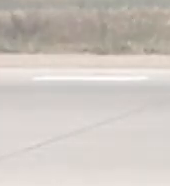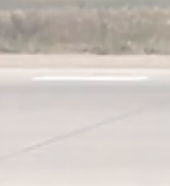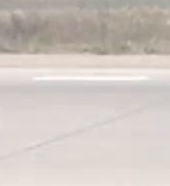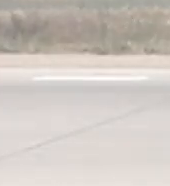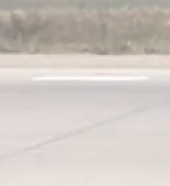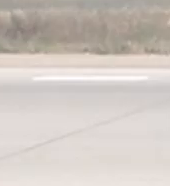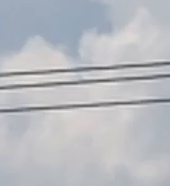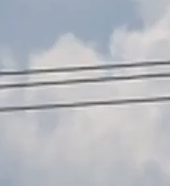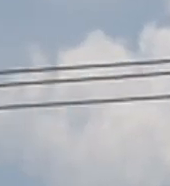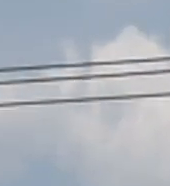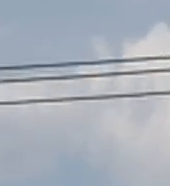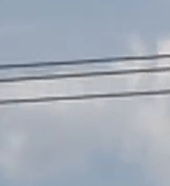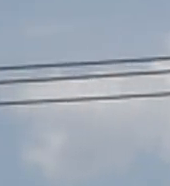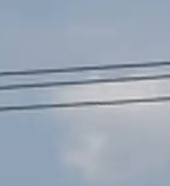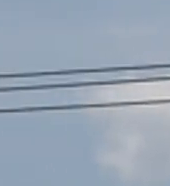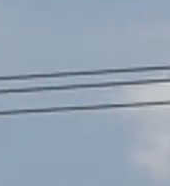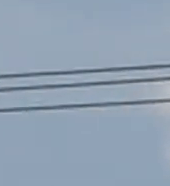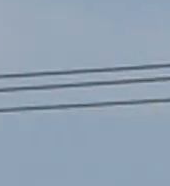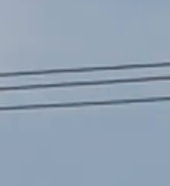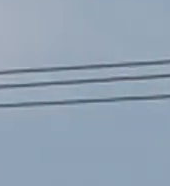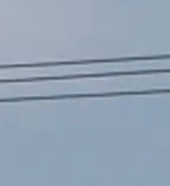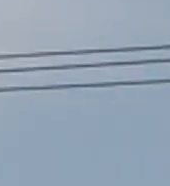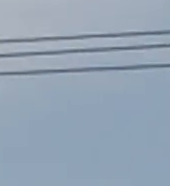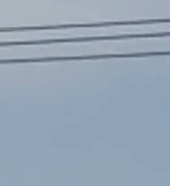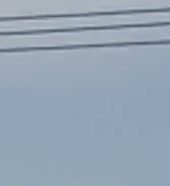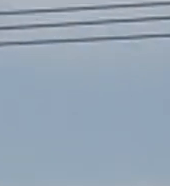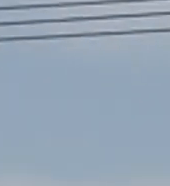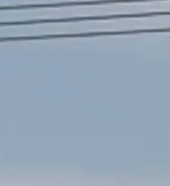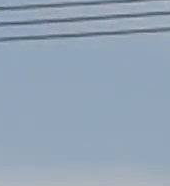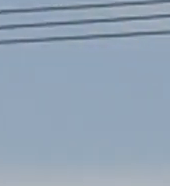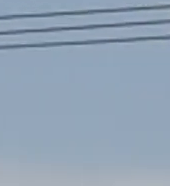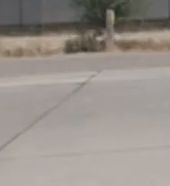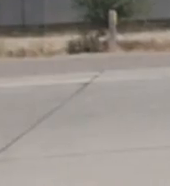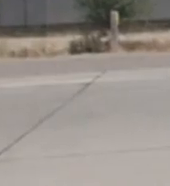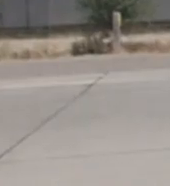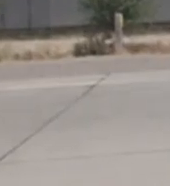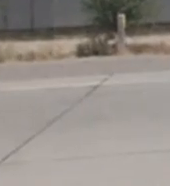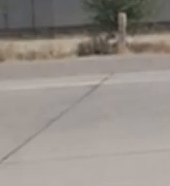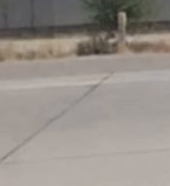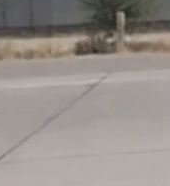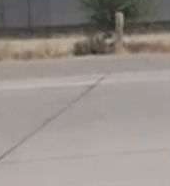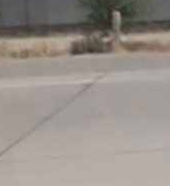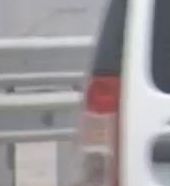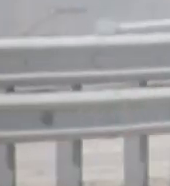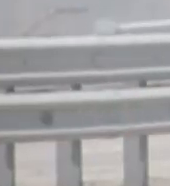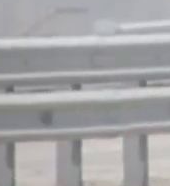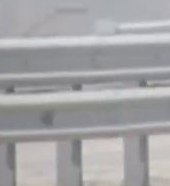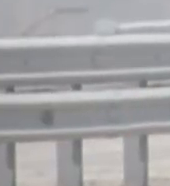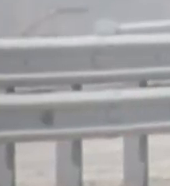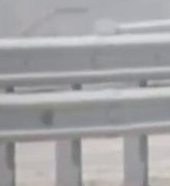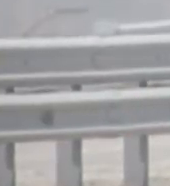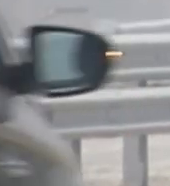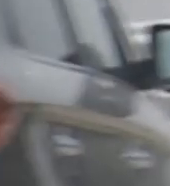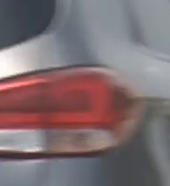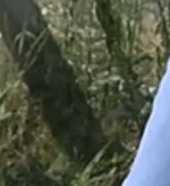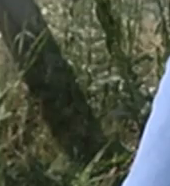законно существует более 10 лет, а жалобы от жильцов к ним никогда не поступали. Сейчас эта государственная земля находится в аренде у